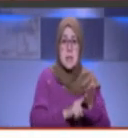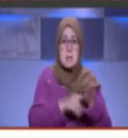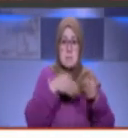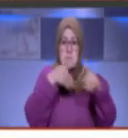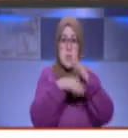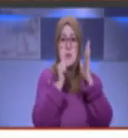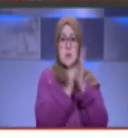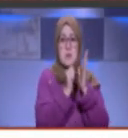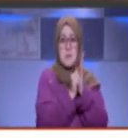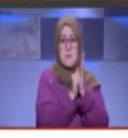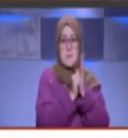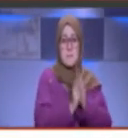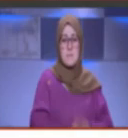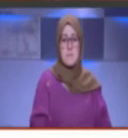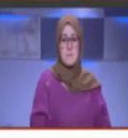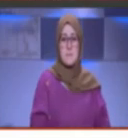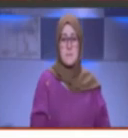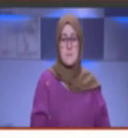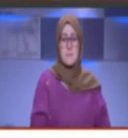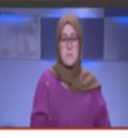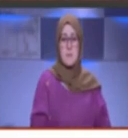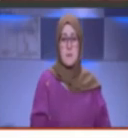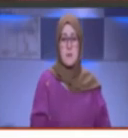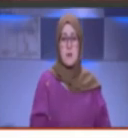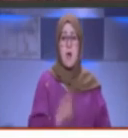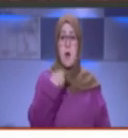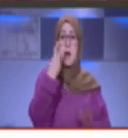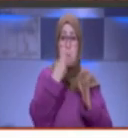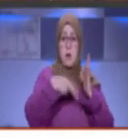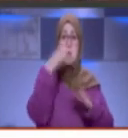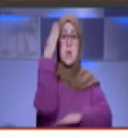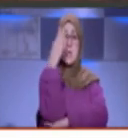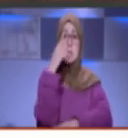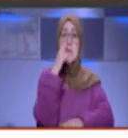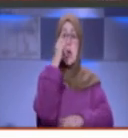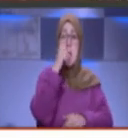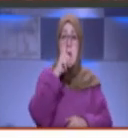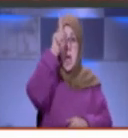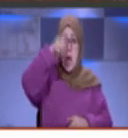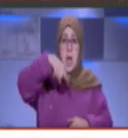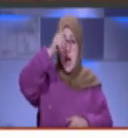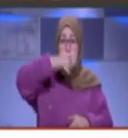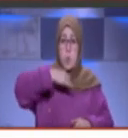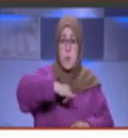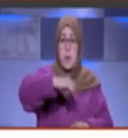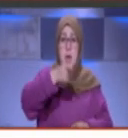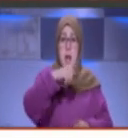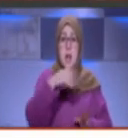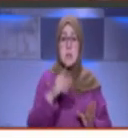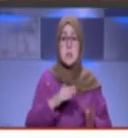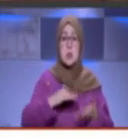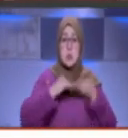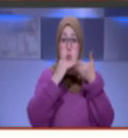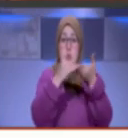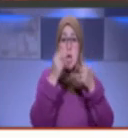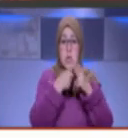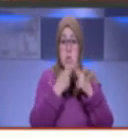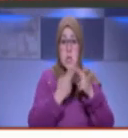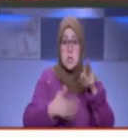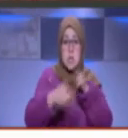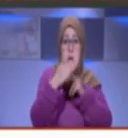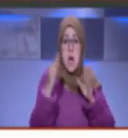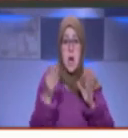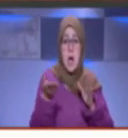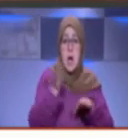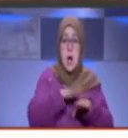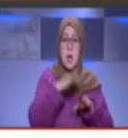القرارات الأساسية، القرارات الأساسية اليومية التي تهم الناس في ظل مواجهة الوباء الحالي، هو هل